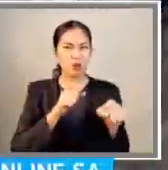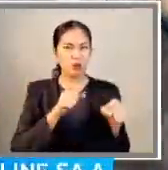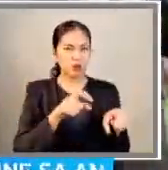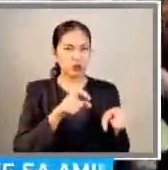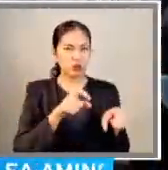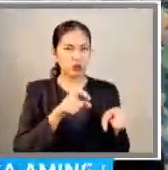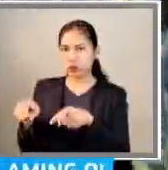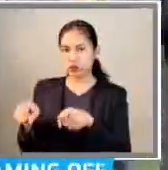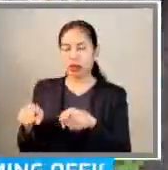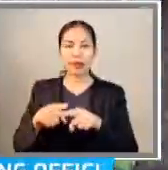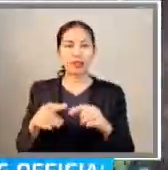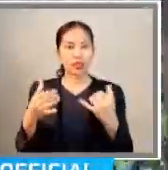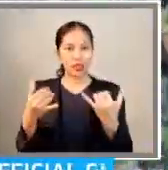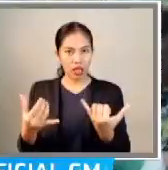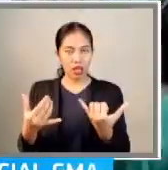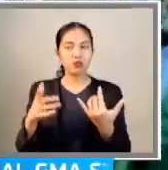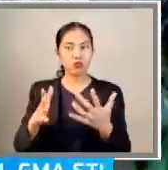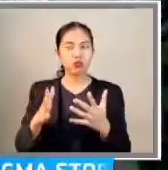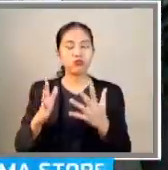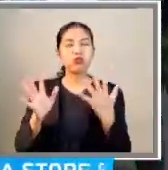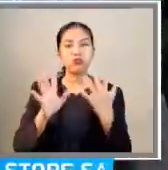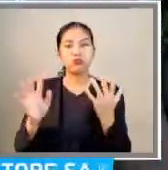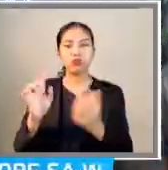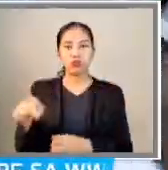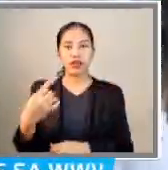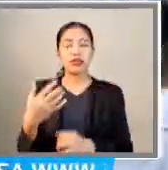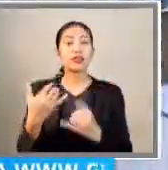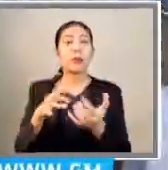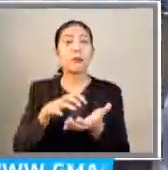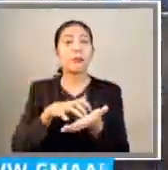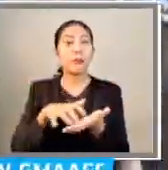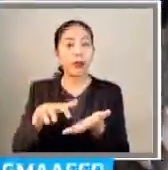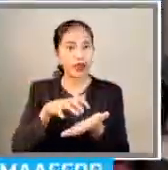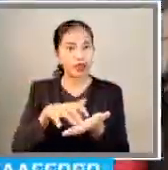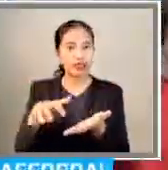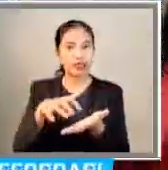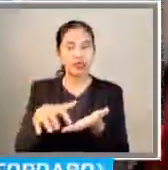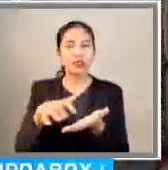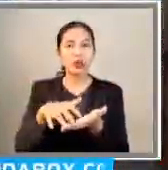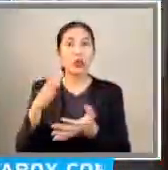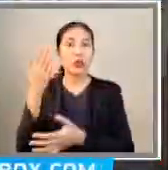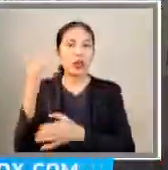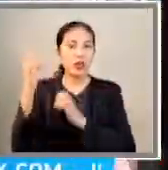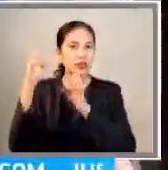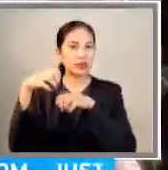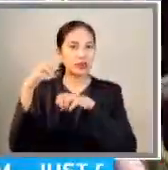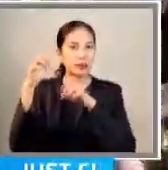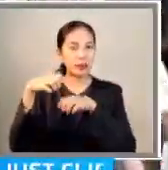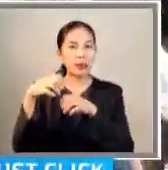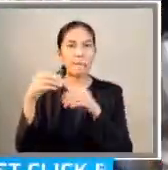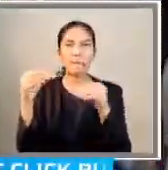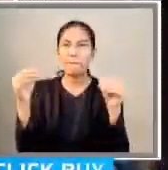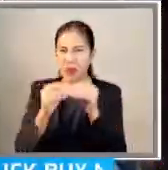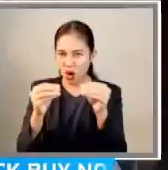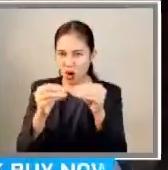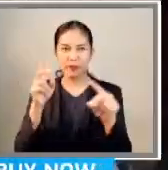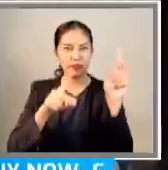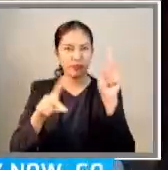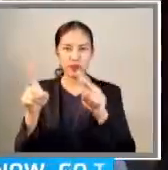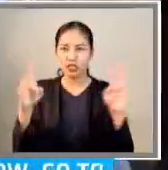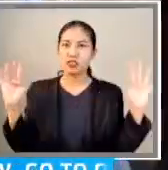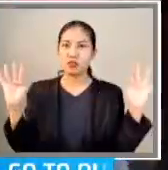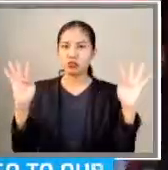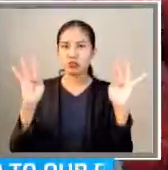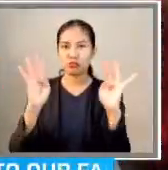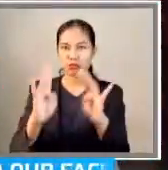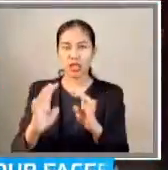run ng araw ito para sa inaasahang triple pang bilang ng mga deboto na inaasahan simula bukas para sa pagdiriwang ng Nazareno